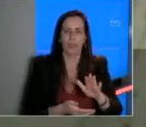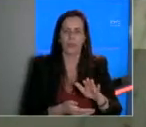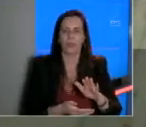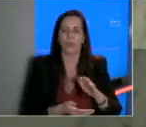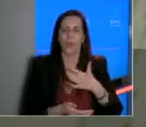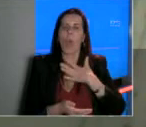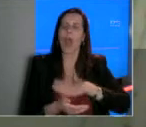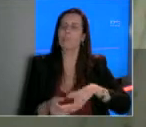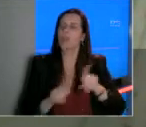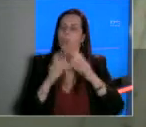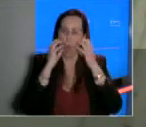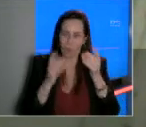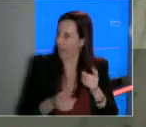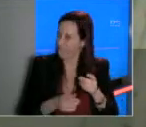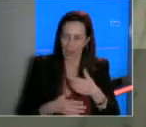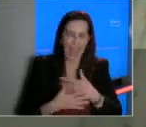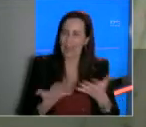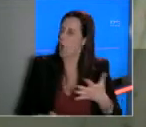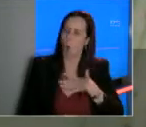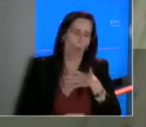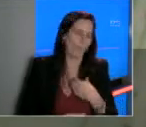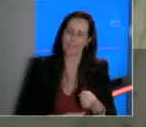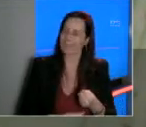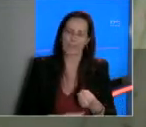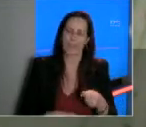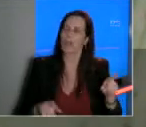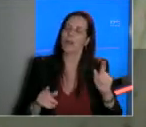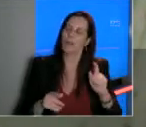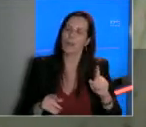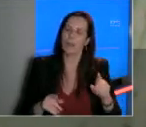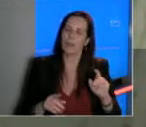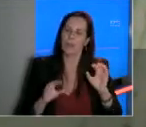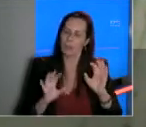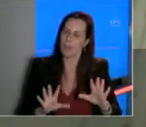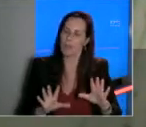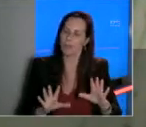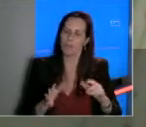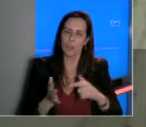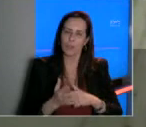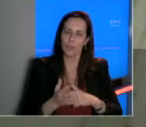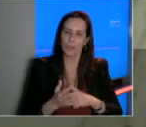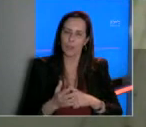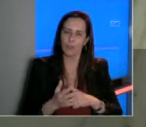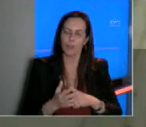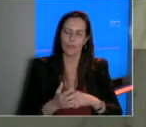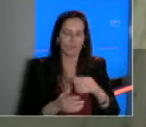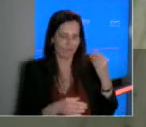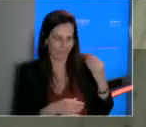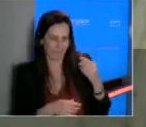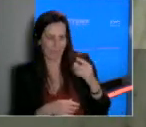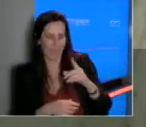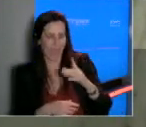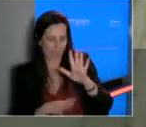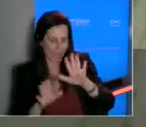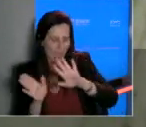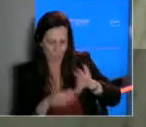להתיימן להיות כמו רבין, אבל לא היה לו האומץ אבל... כדי להיות, להיות אשר. סמך, בוא